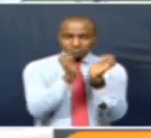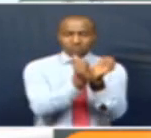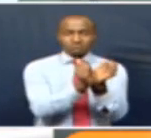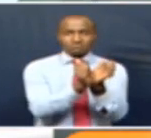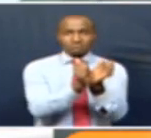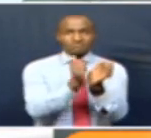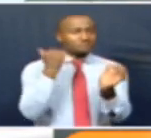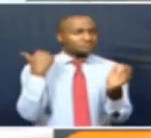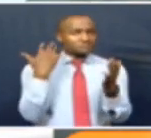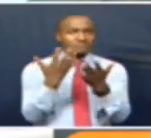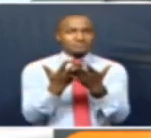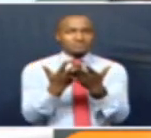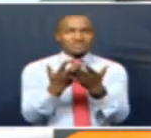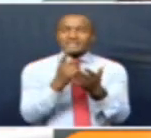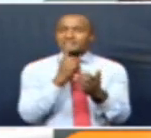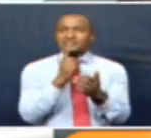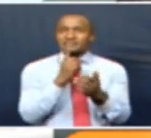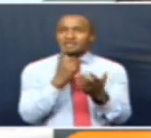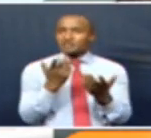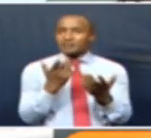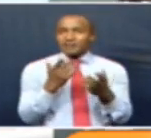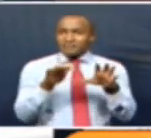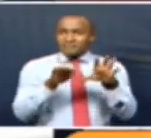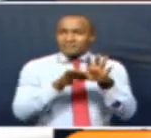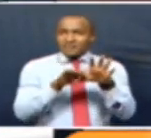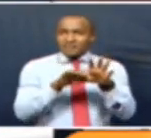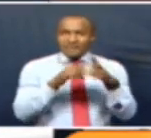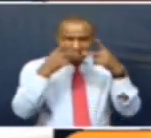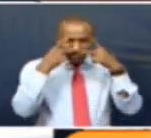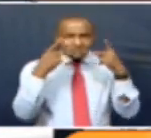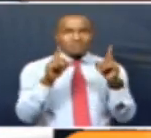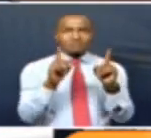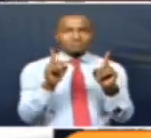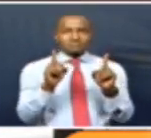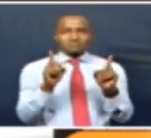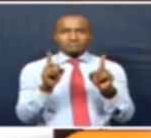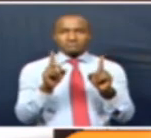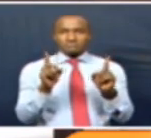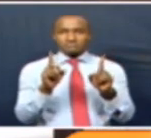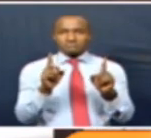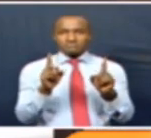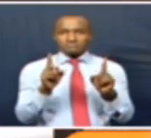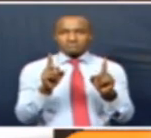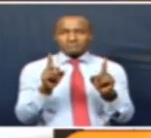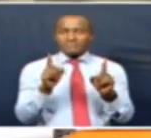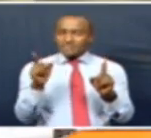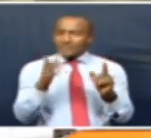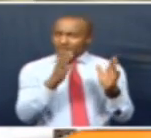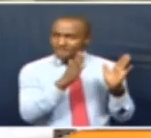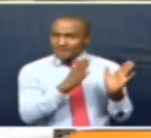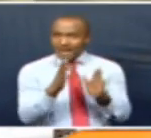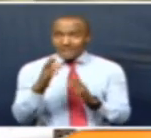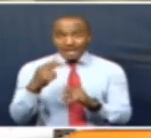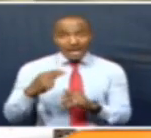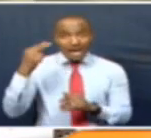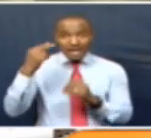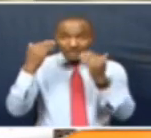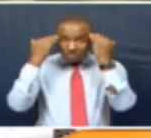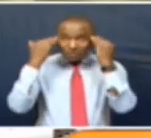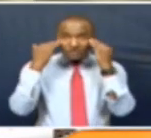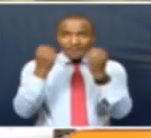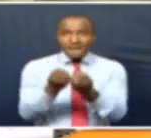walipokamatwa, wamekataa tuhuma za kuwa wanachama wa kundi haramu la Al-Shabaab. Inadaiwa kuwa njama ya kuilipua mahakama ya Milimani